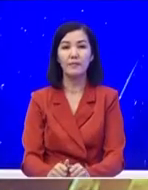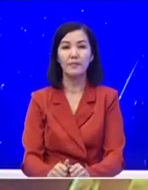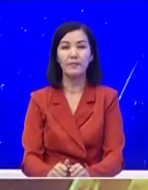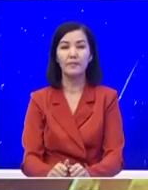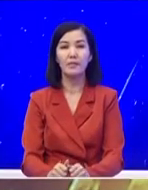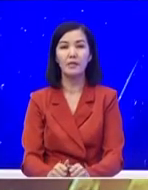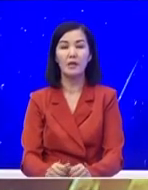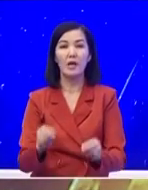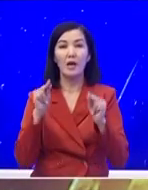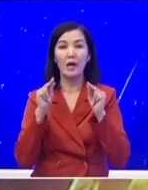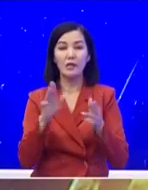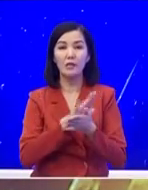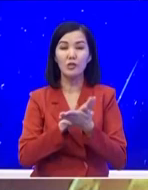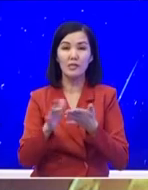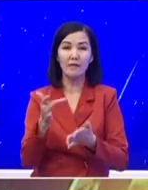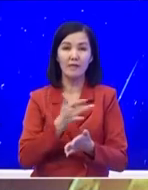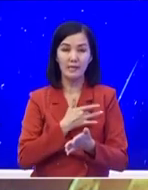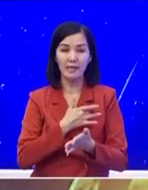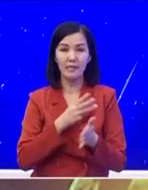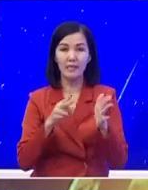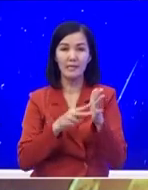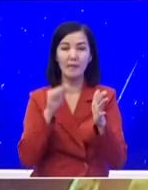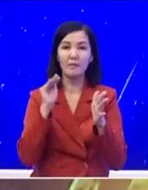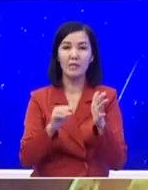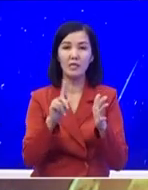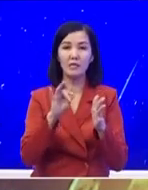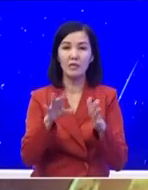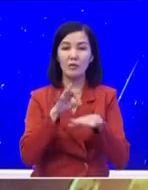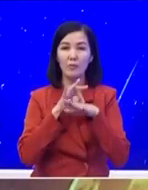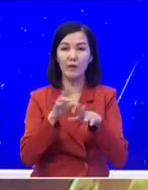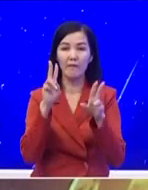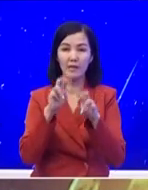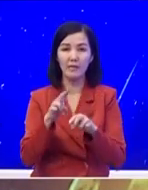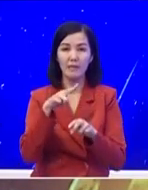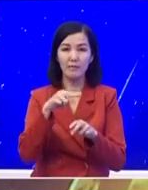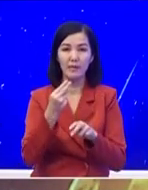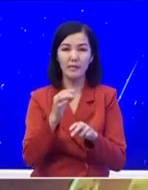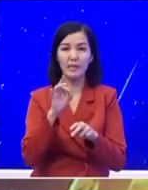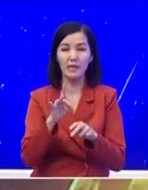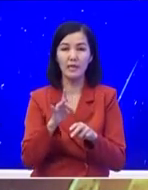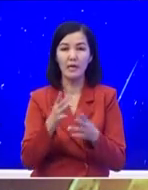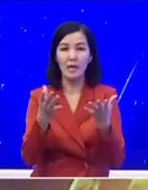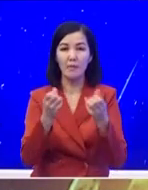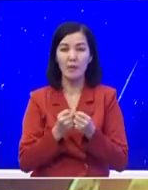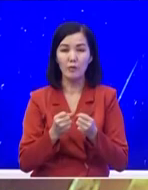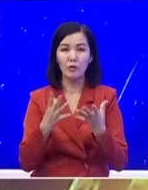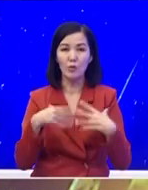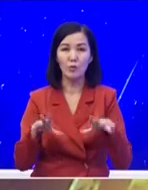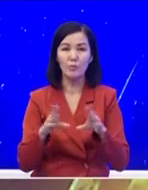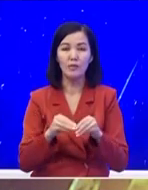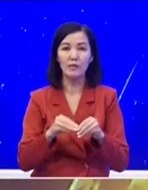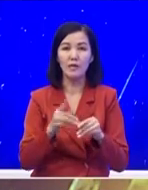Продолжаем выпуск. От чистого сердца. 7 тысяч зондов для проведения ПЦР-анализов получило общество Красного полумесяца Алматинской